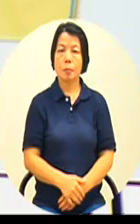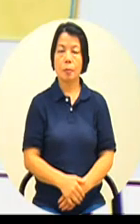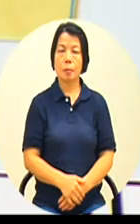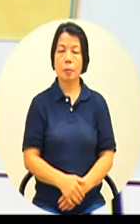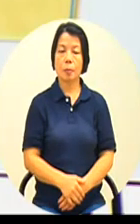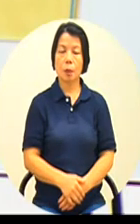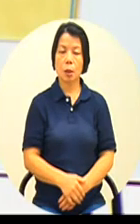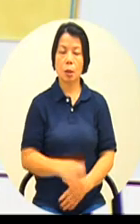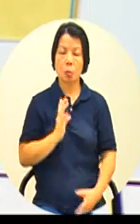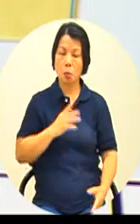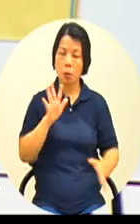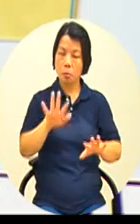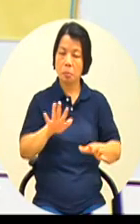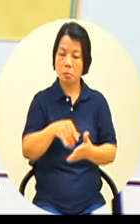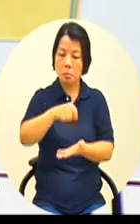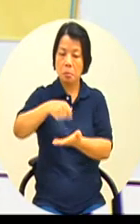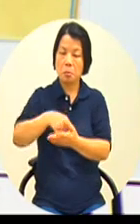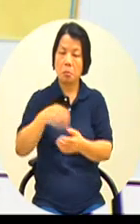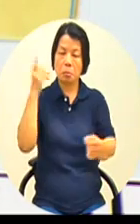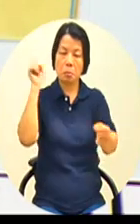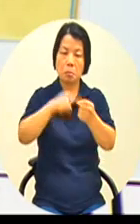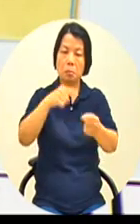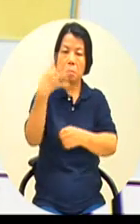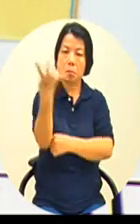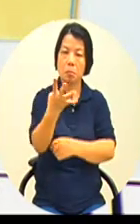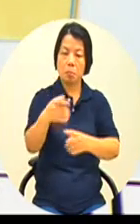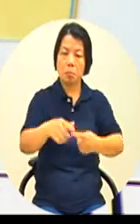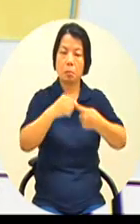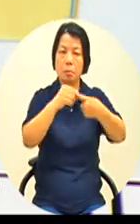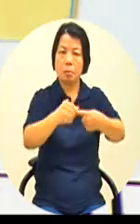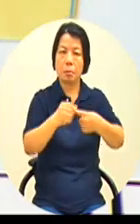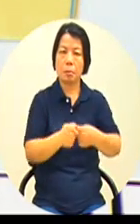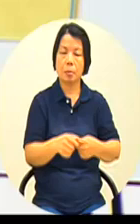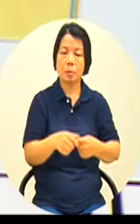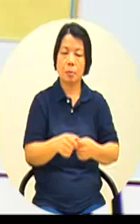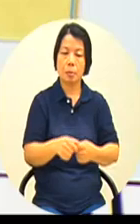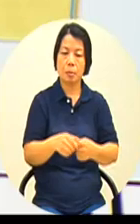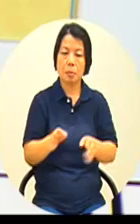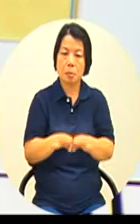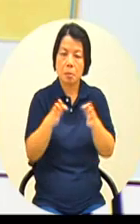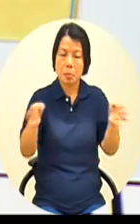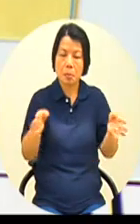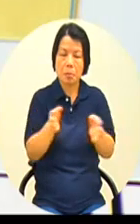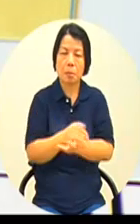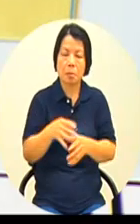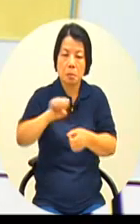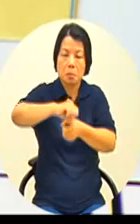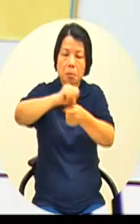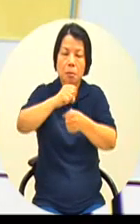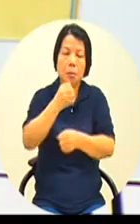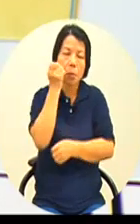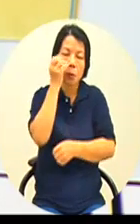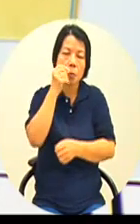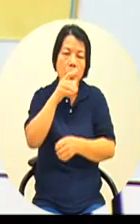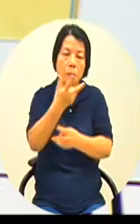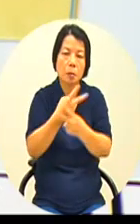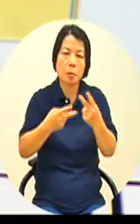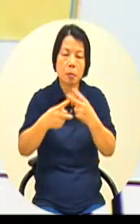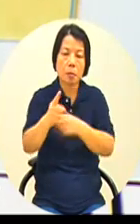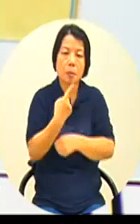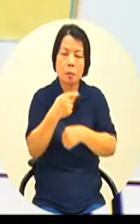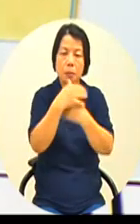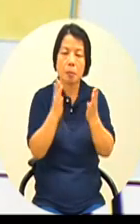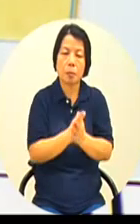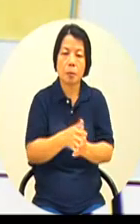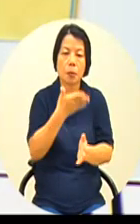个目标啊：第一，开拓观光客源，建制有利旅游环境，发